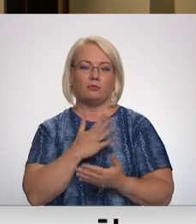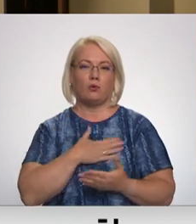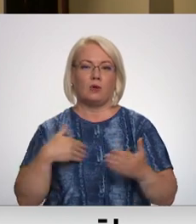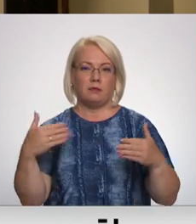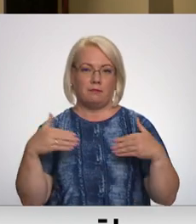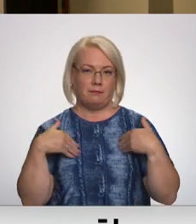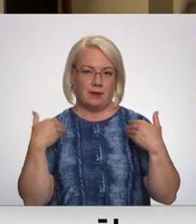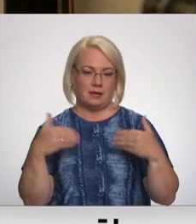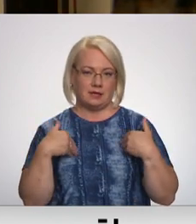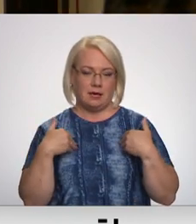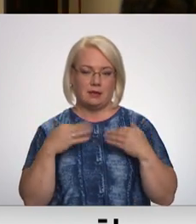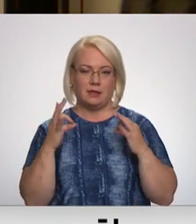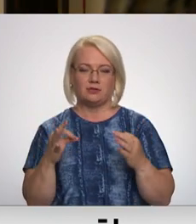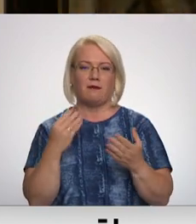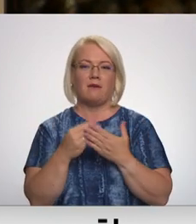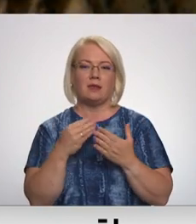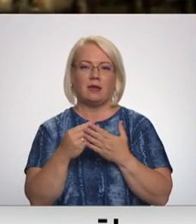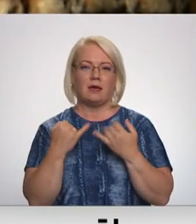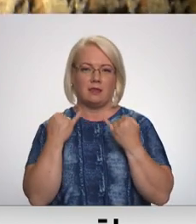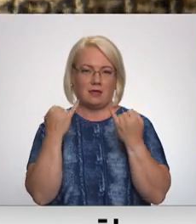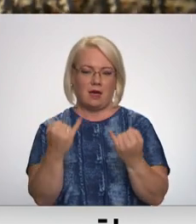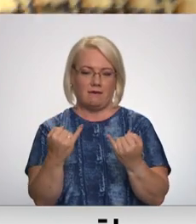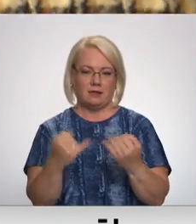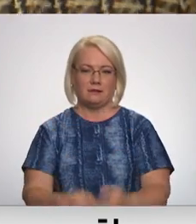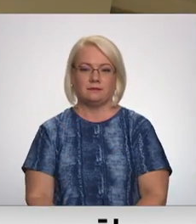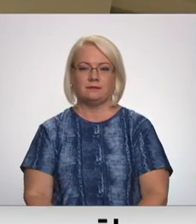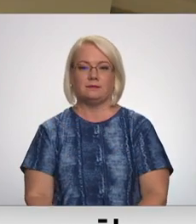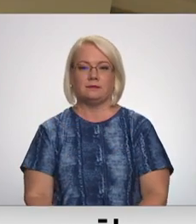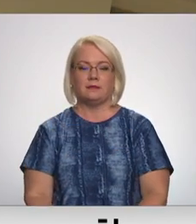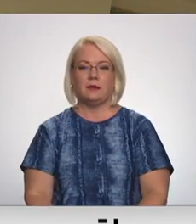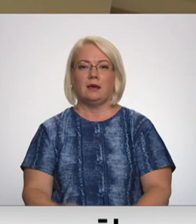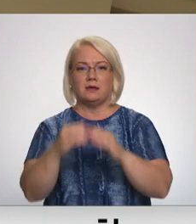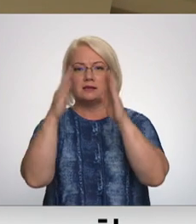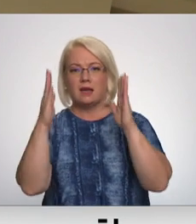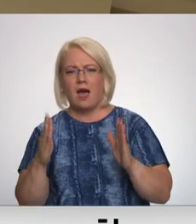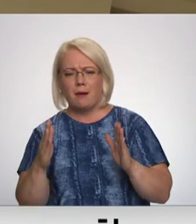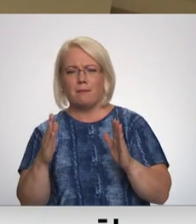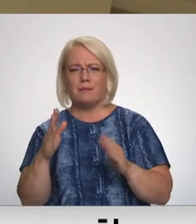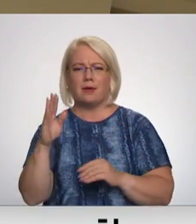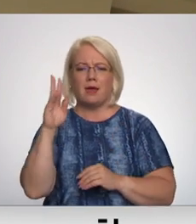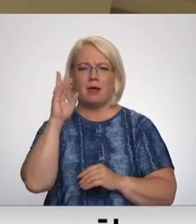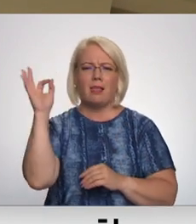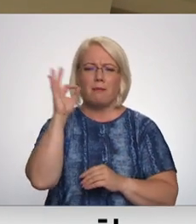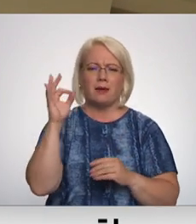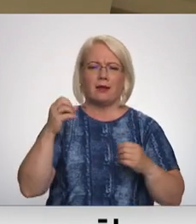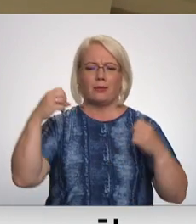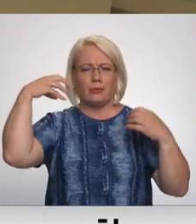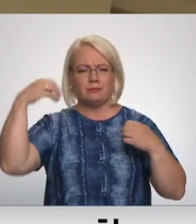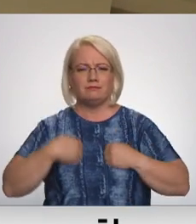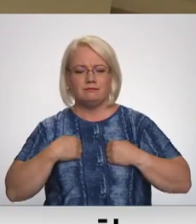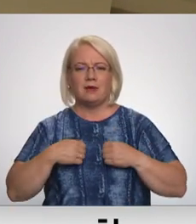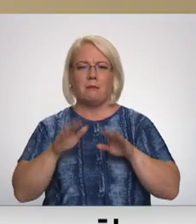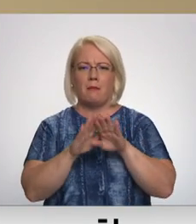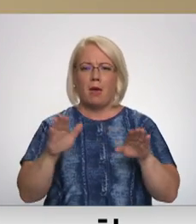Tā ir ļoti vērtīga dāvana, ļoti vērtīga. Esmu ļoti priecīgs. Skapji, labierīcības duša, sava istaba ar mēbelēm un